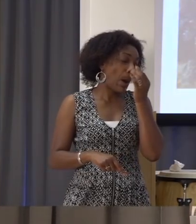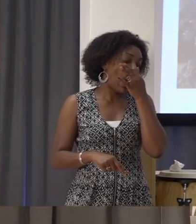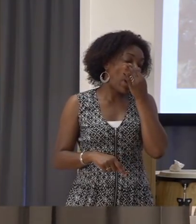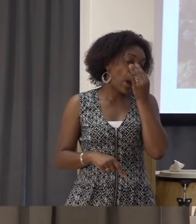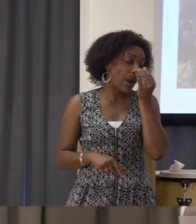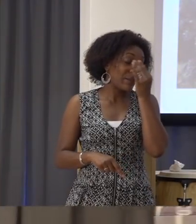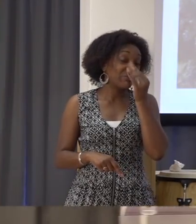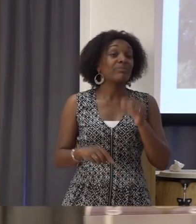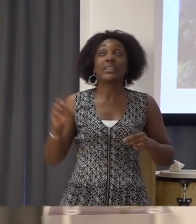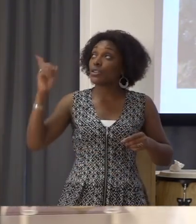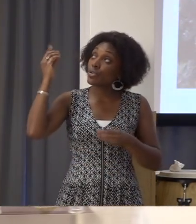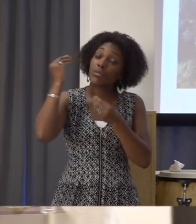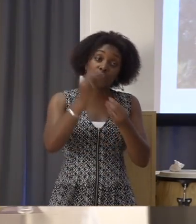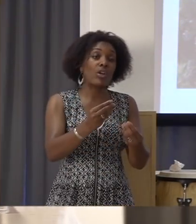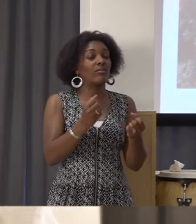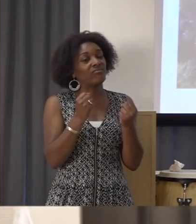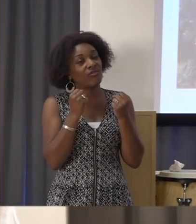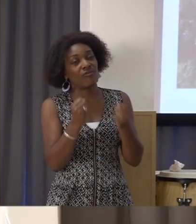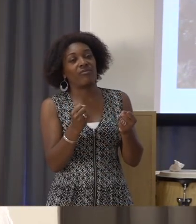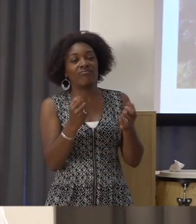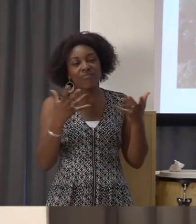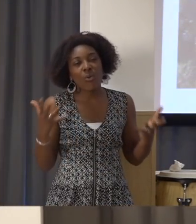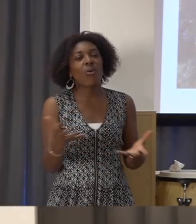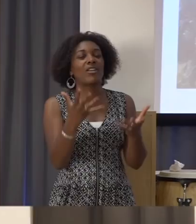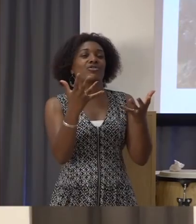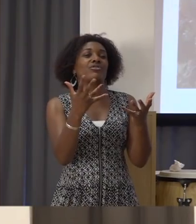Et lui, il vous fortifiera. Alléluia.